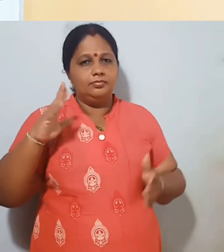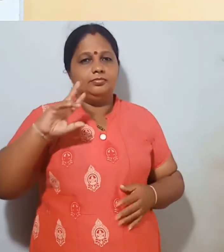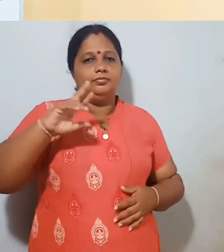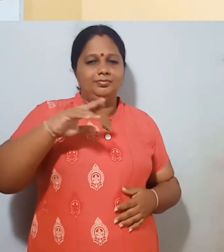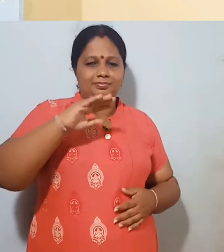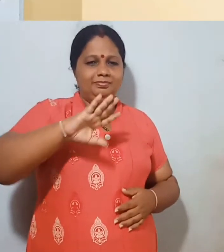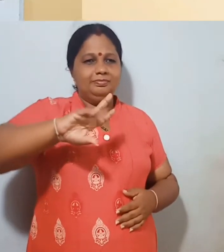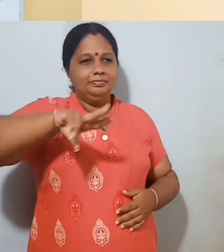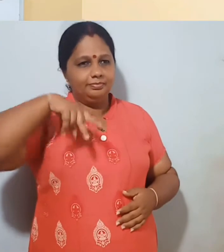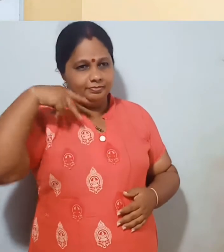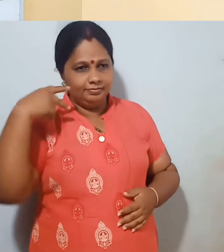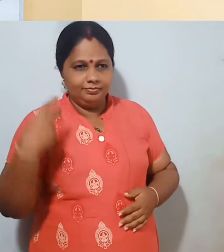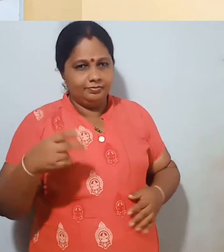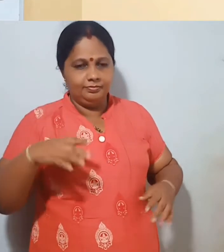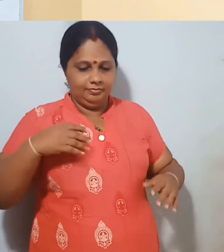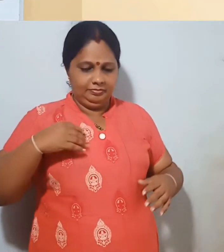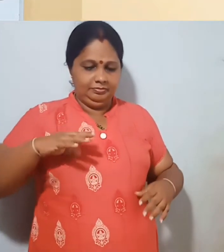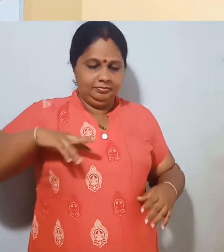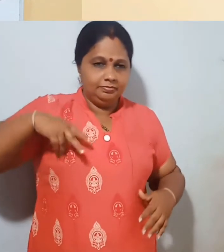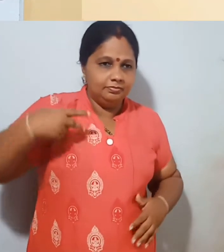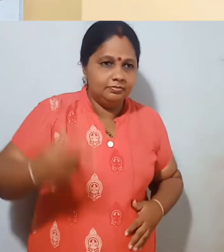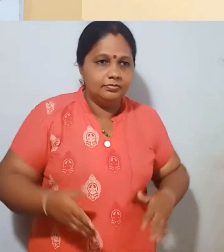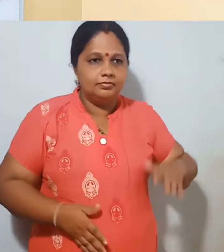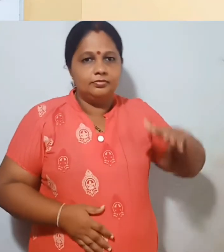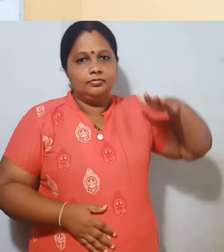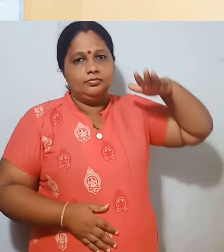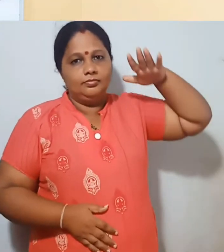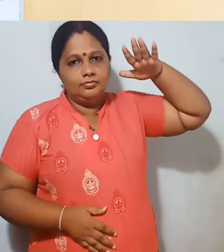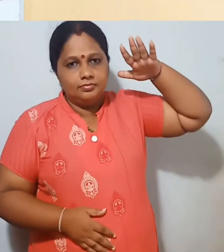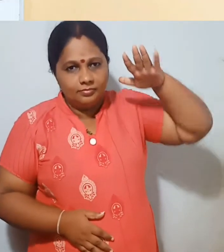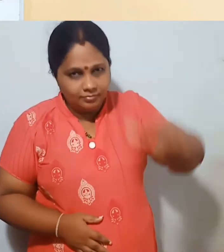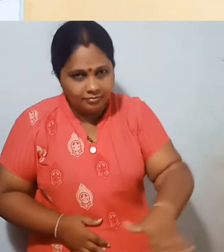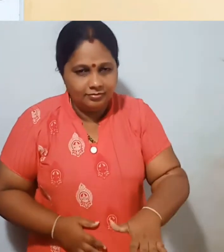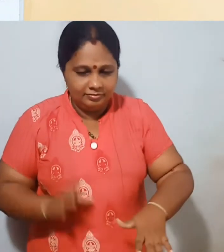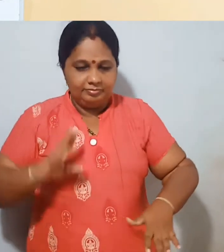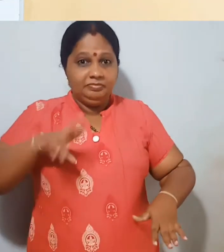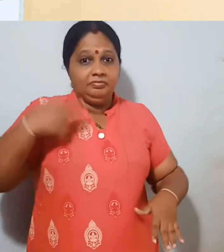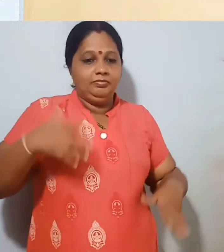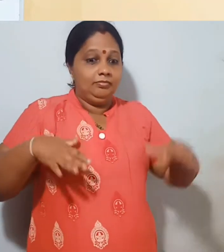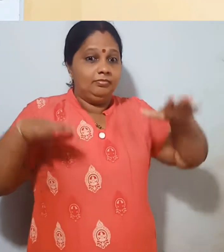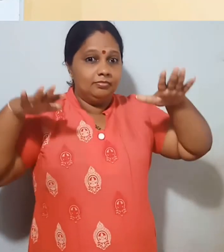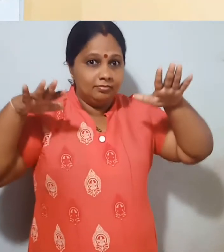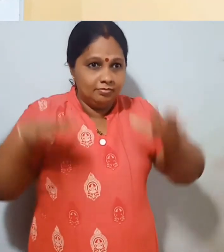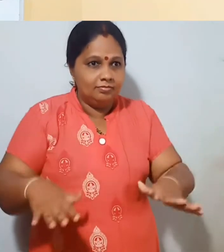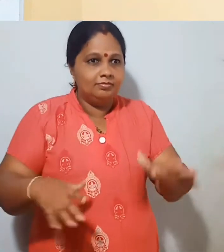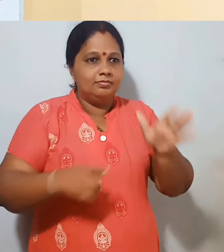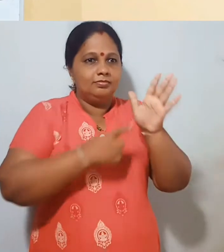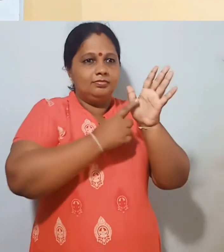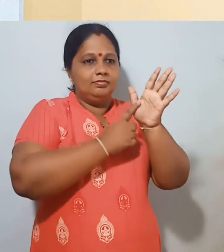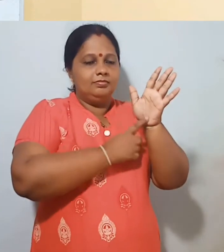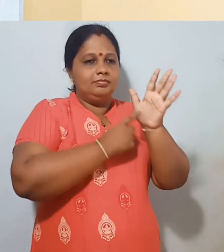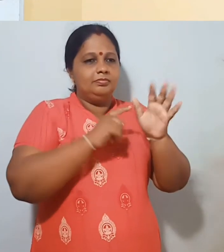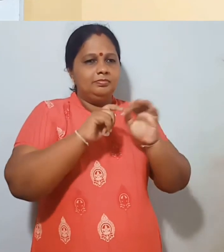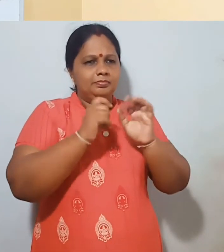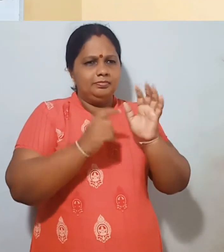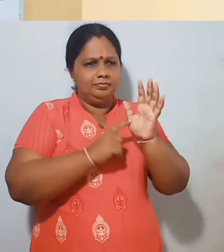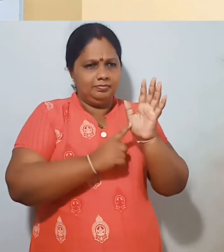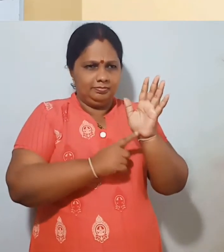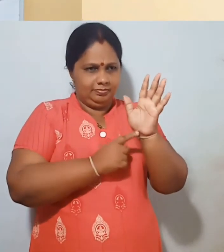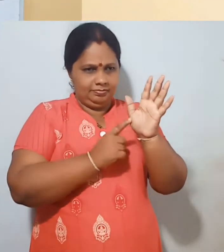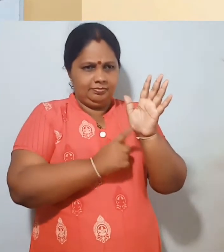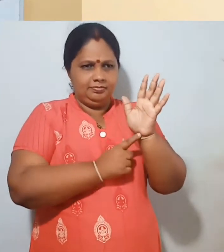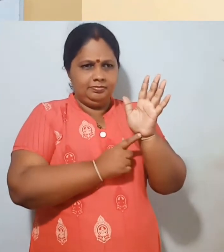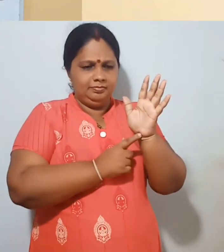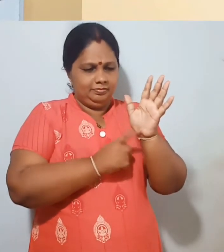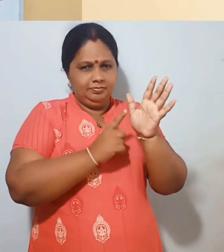விழக்குள்ள கையை குத்துவோம். கையை குத்தக்குள்ள இந்த பகுதிகளில் உடைவு ஏற்படும். அப்ப அதுல அப்படியான இடத்துல இந்த கையை நேரே வச்சு இங்க தொடக்கம் இங்க